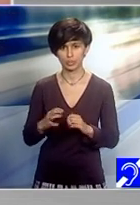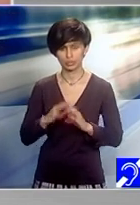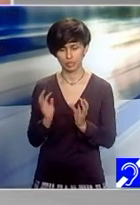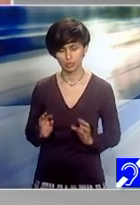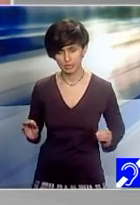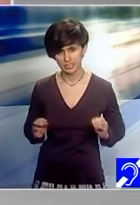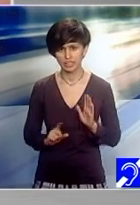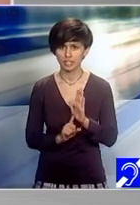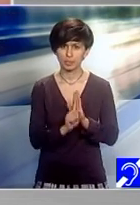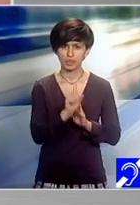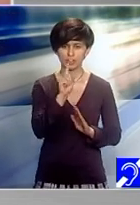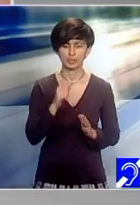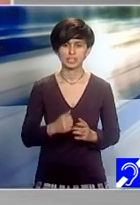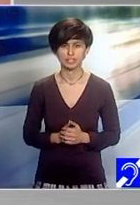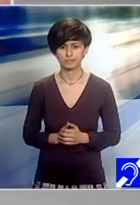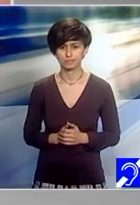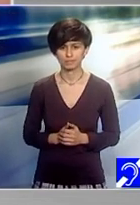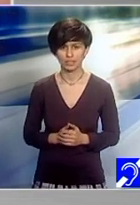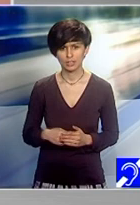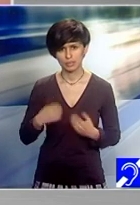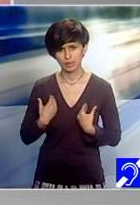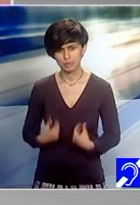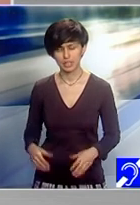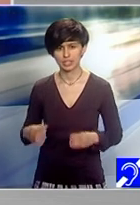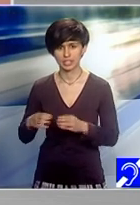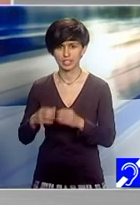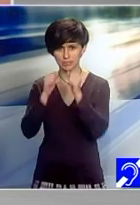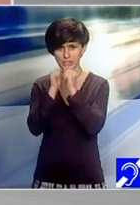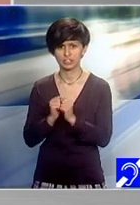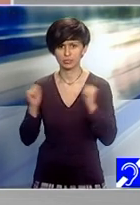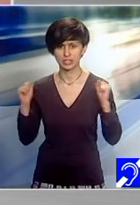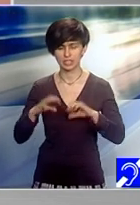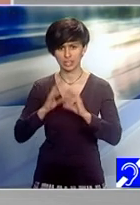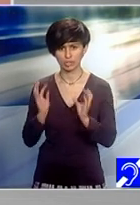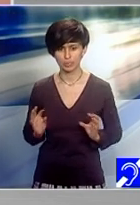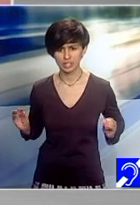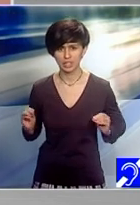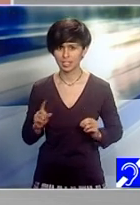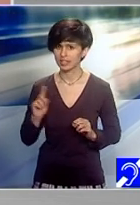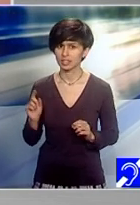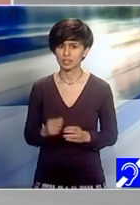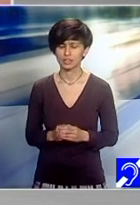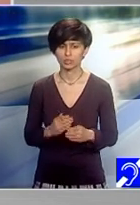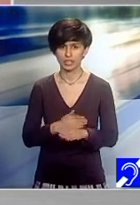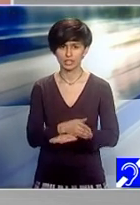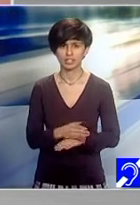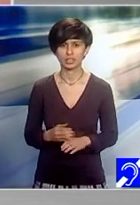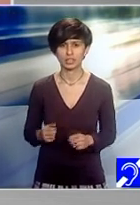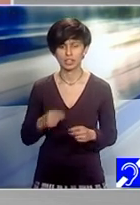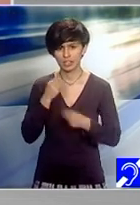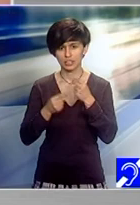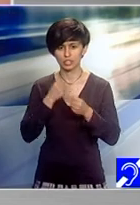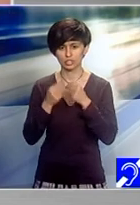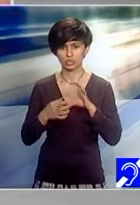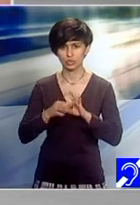performanță, deoarece după eșecul echipei de gimnastică a României, care nu s-a calificat la Jocurile Olimpice de la Rio, ne punem toate